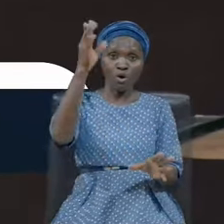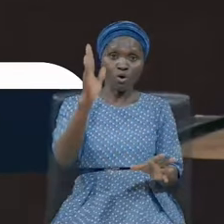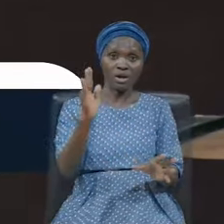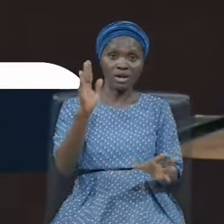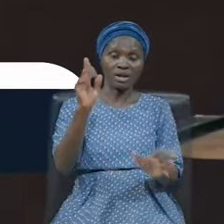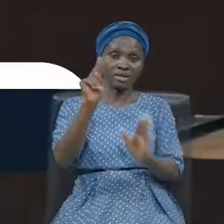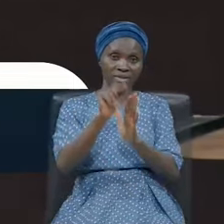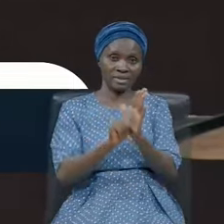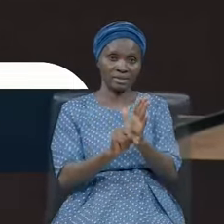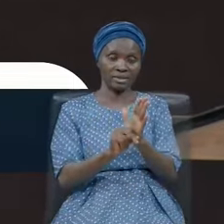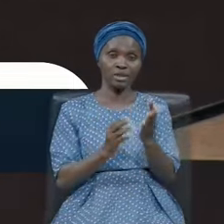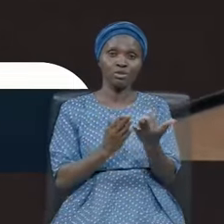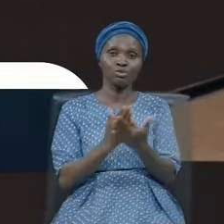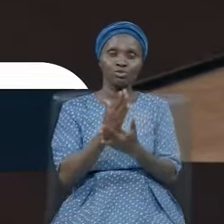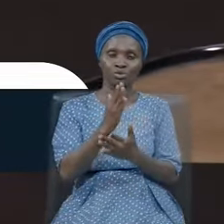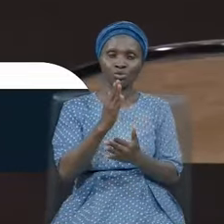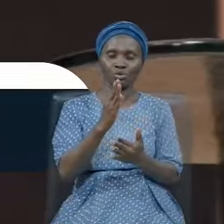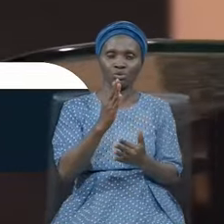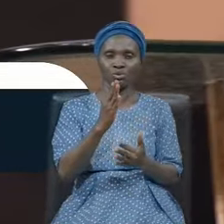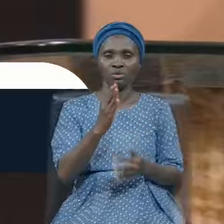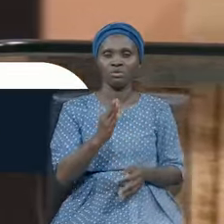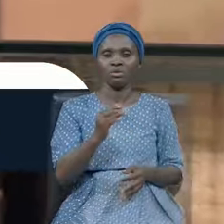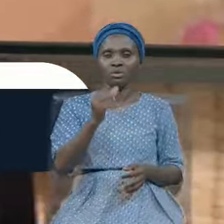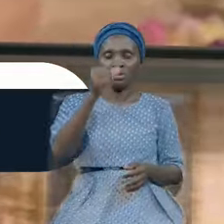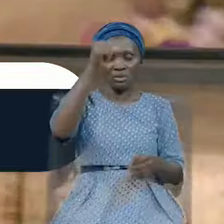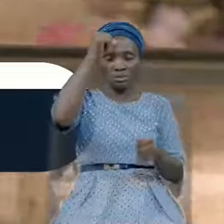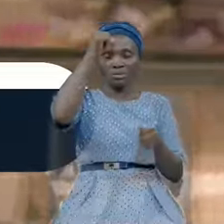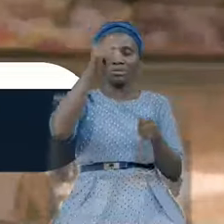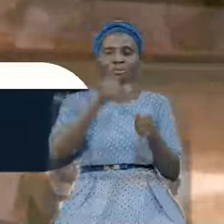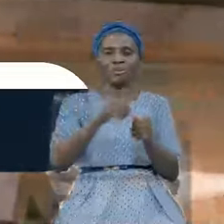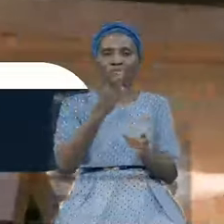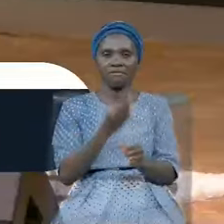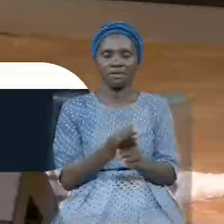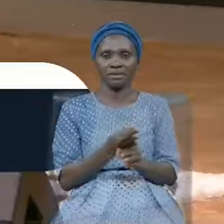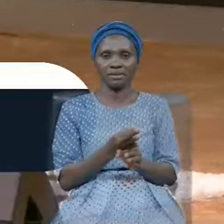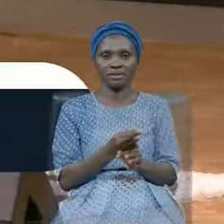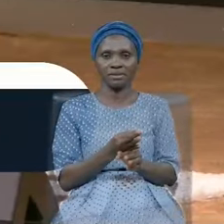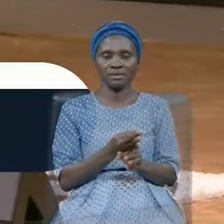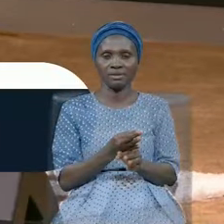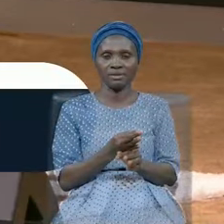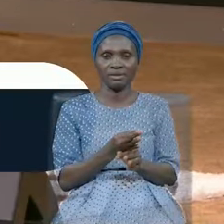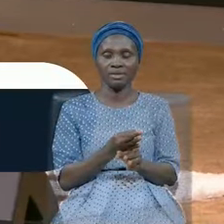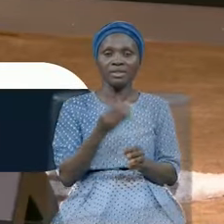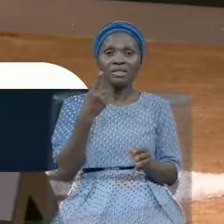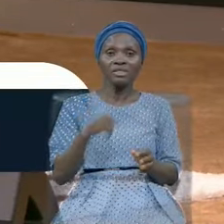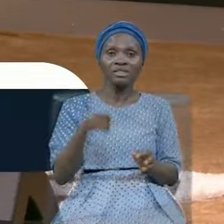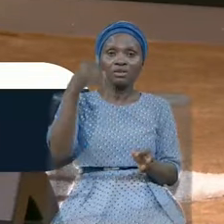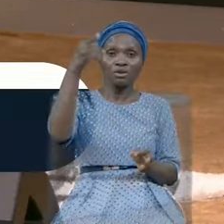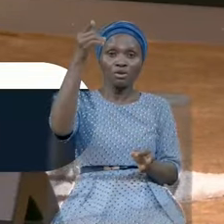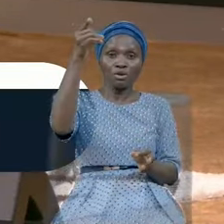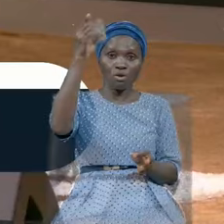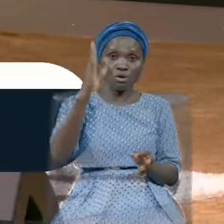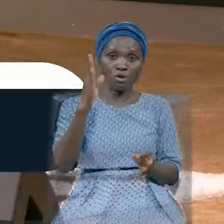par la foi tenace. La piété transparente. La piété que nous